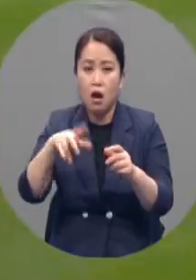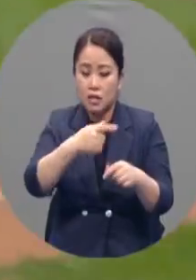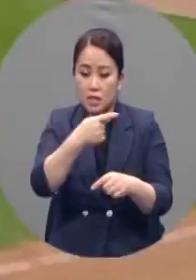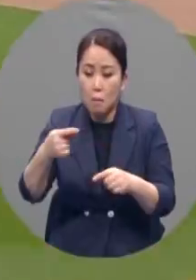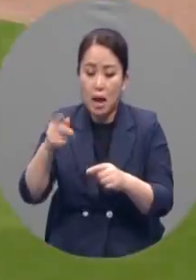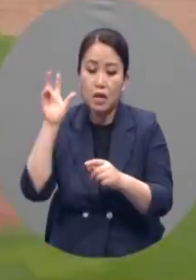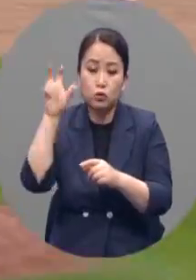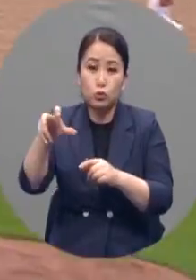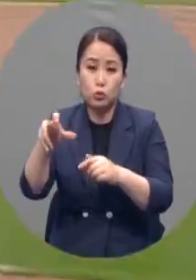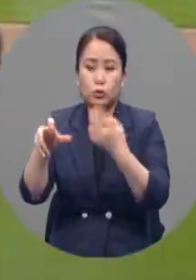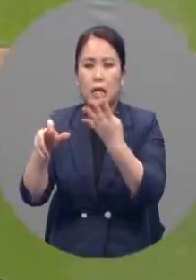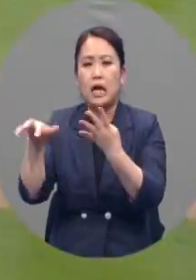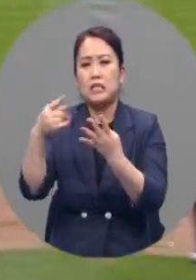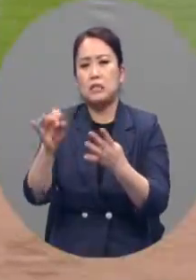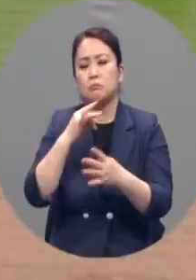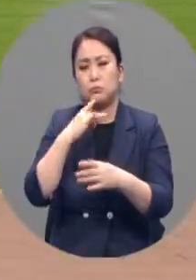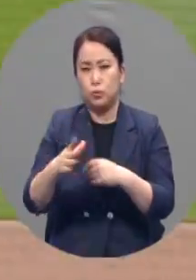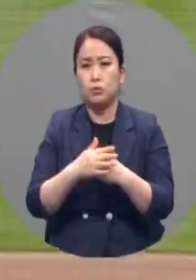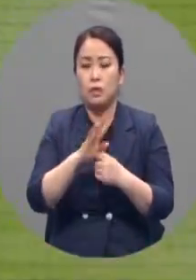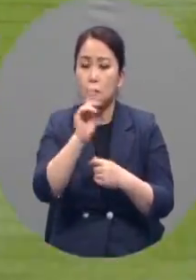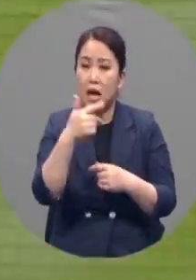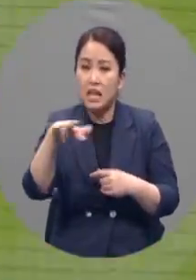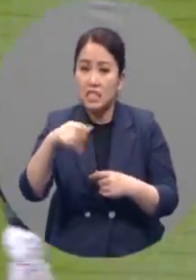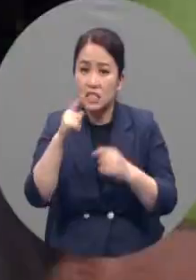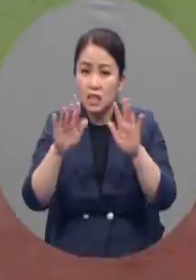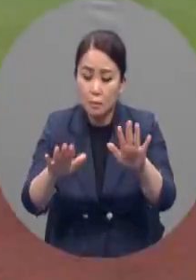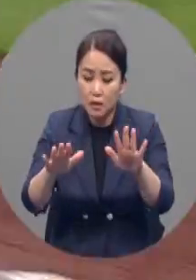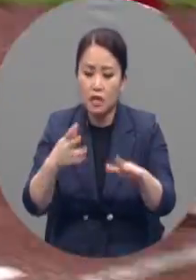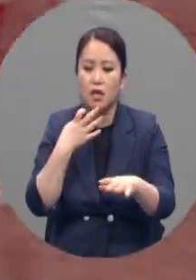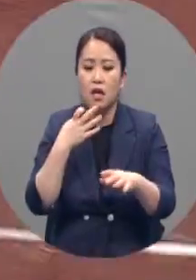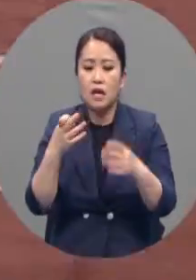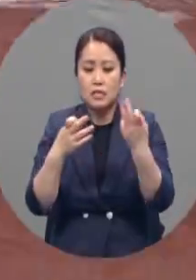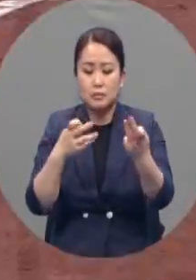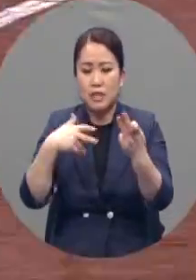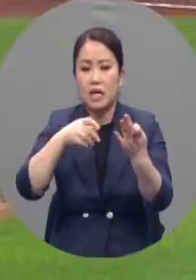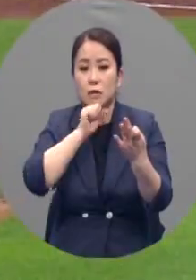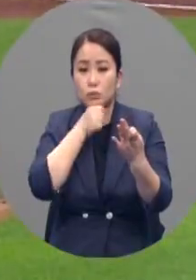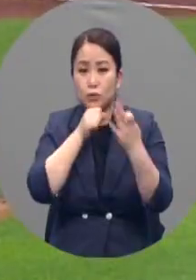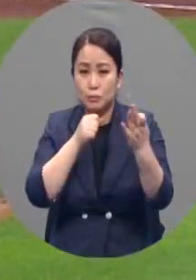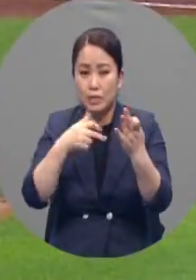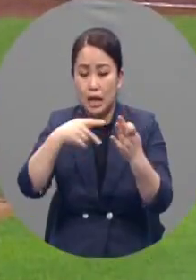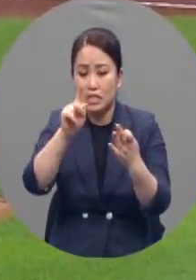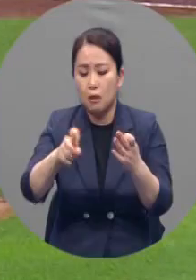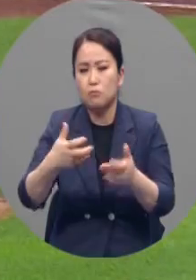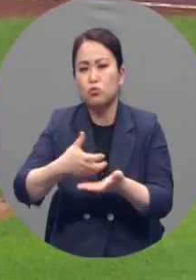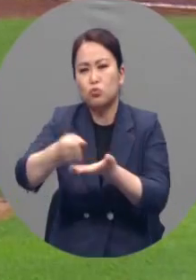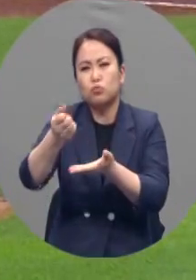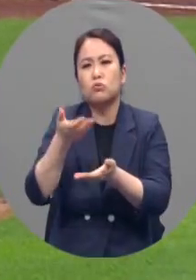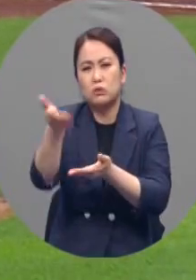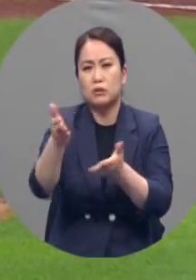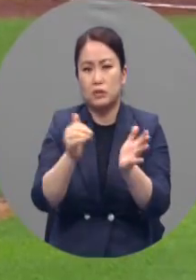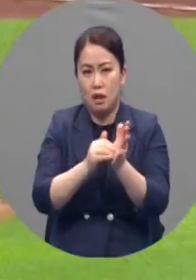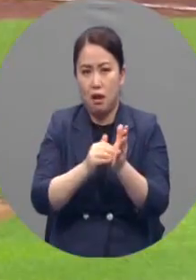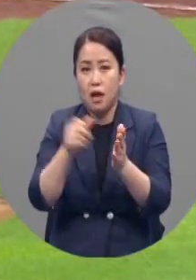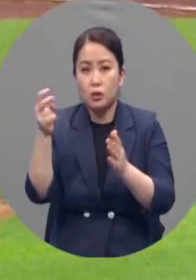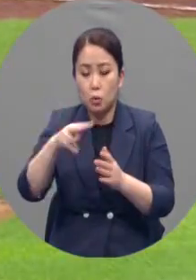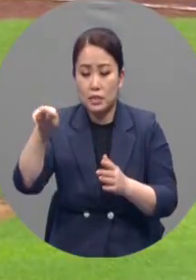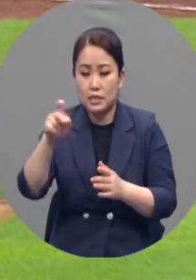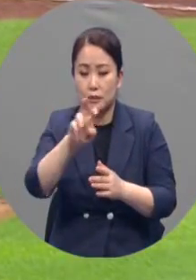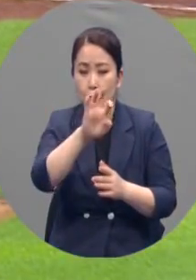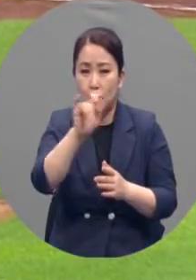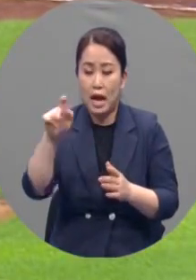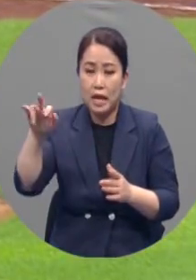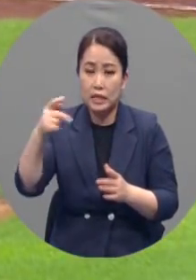에이스로 자리 잡았던 찰리 반즈는 이달 들어 벌써 16점이나 내줬고 리그에 적응하는 듯 보였던 스파크맨은